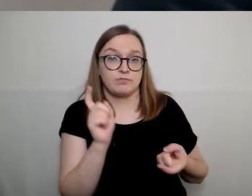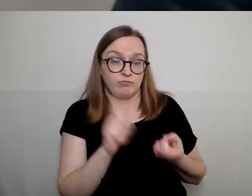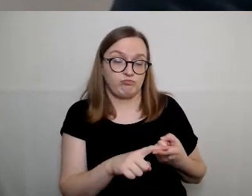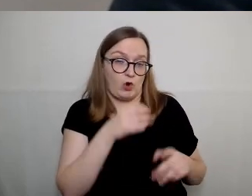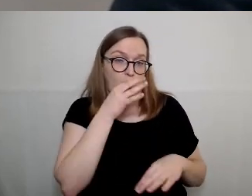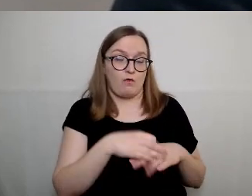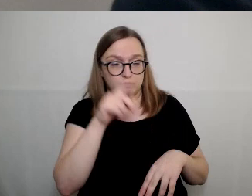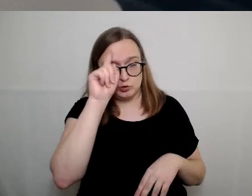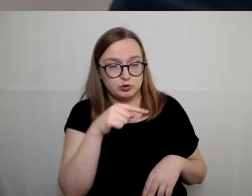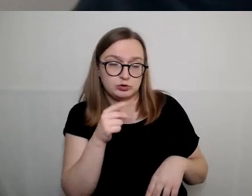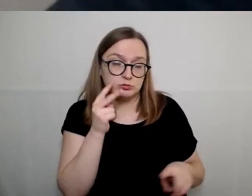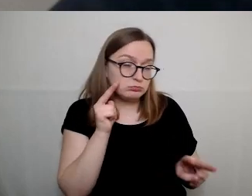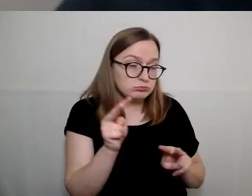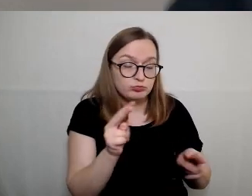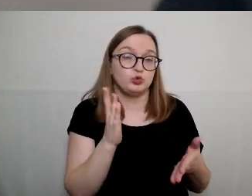ir toks turėtų būti